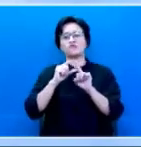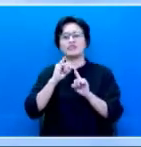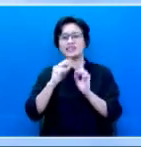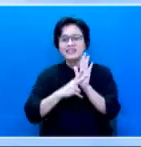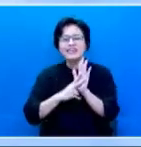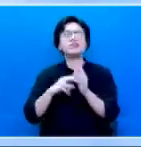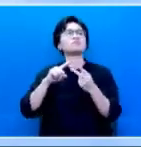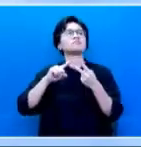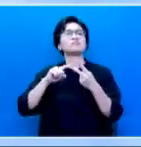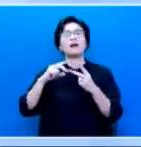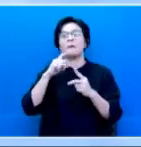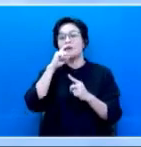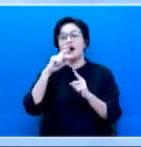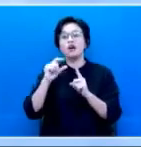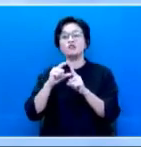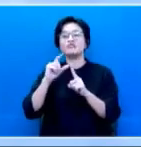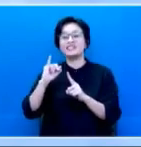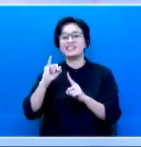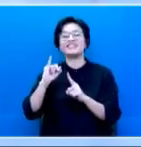olehak itu